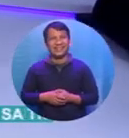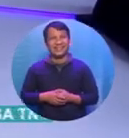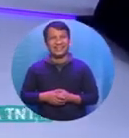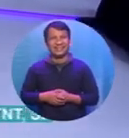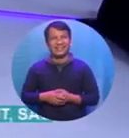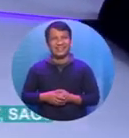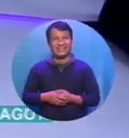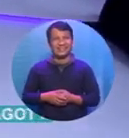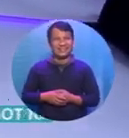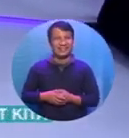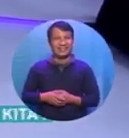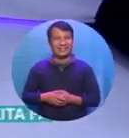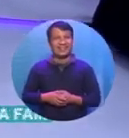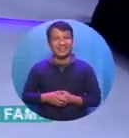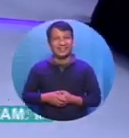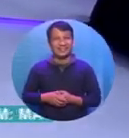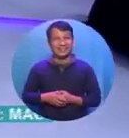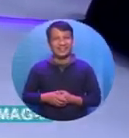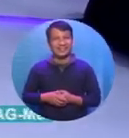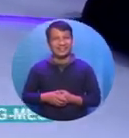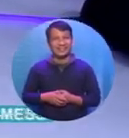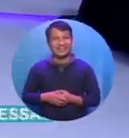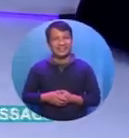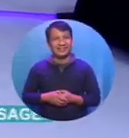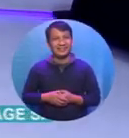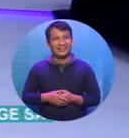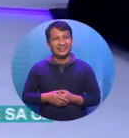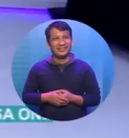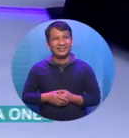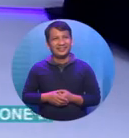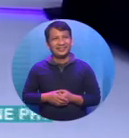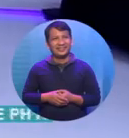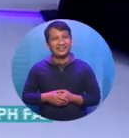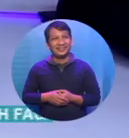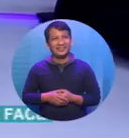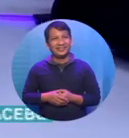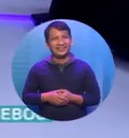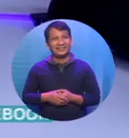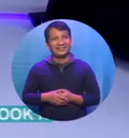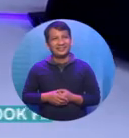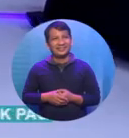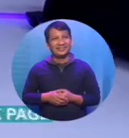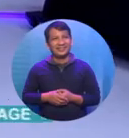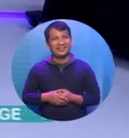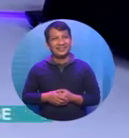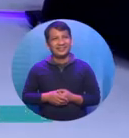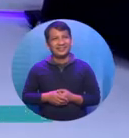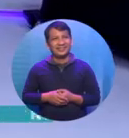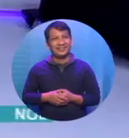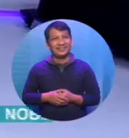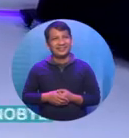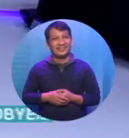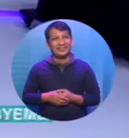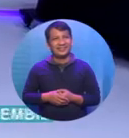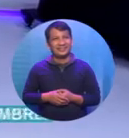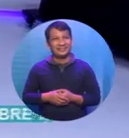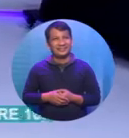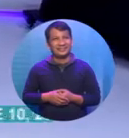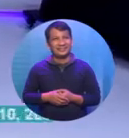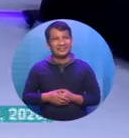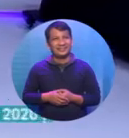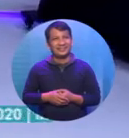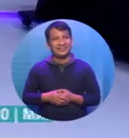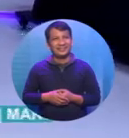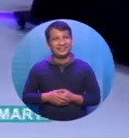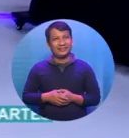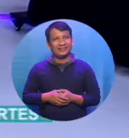Ayan! Net! Ayan na, pindot. 1, 2, 3, go! Pindot. Ayan na. Hello, Ned?